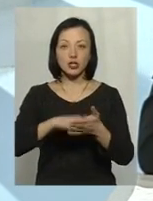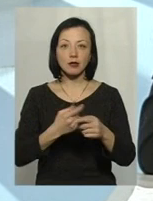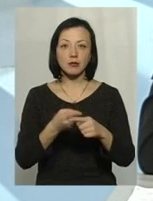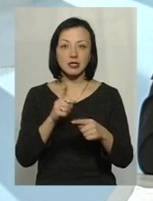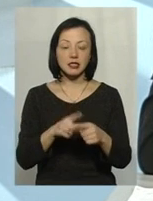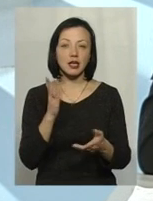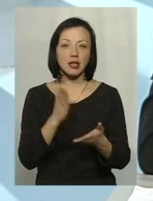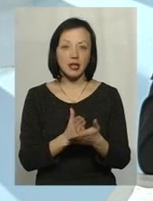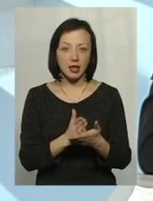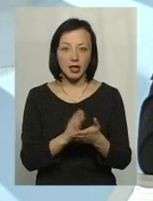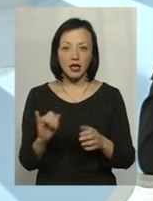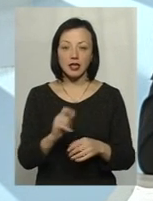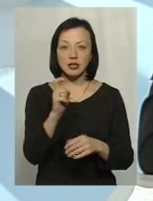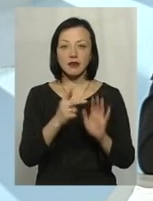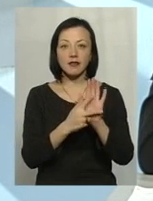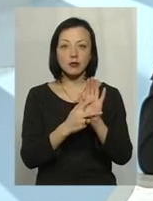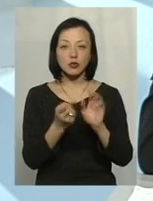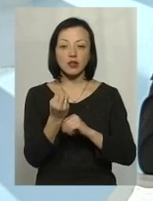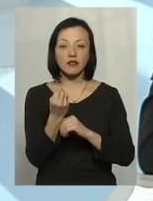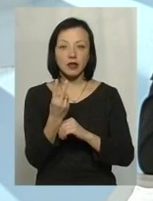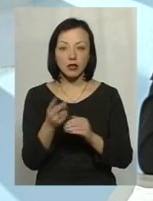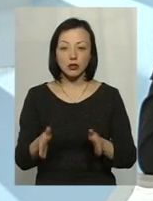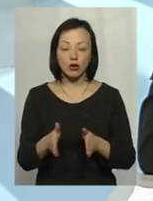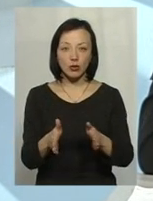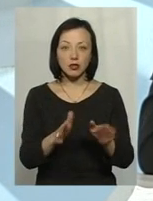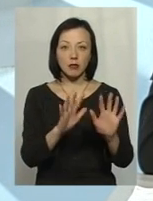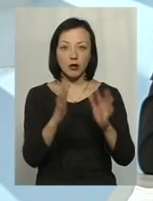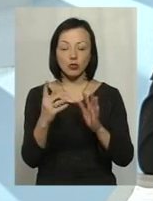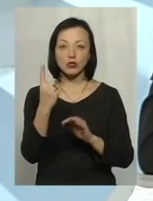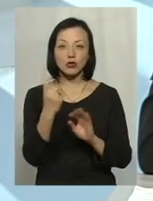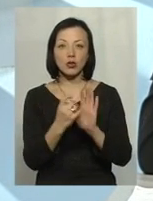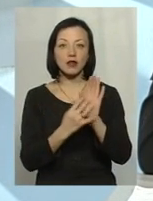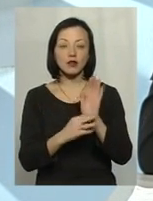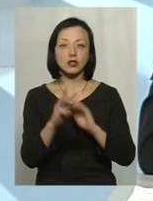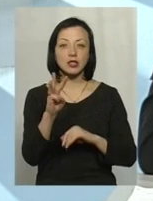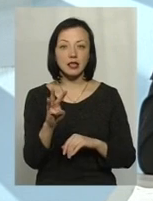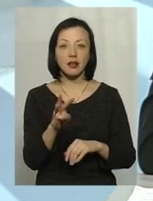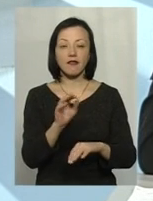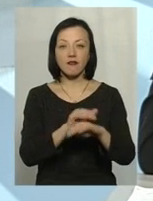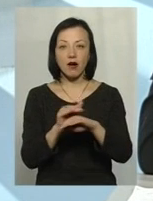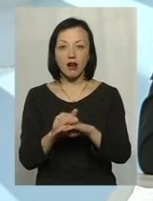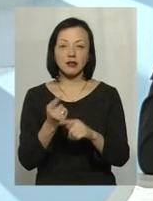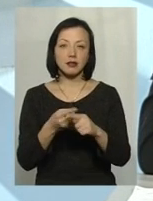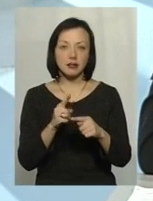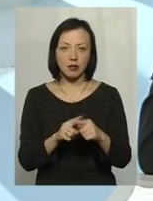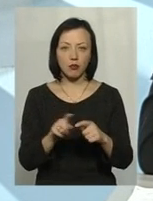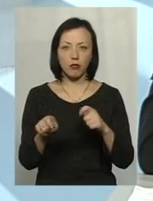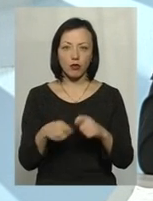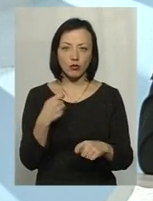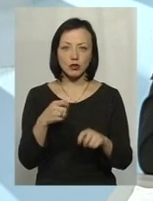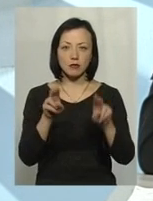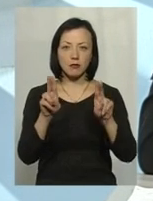є із 812 дорожньо-транспортних пригод, 193 факти – це факти порушення